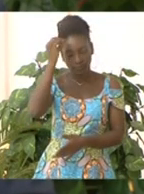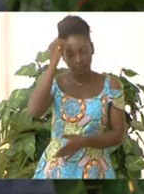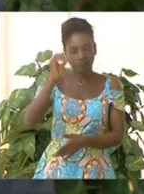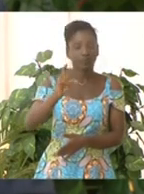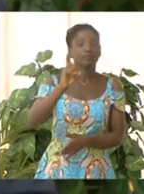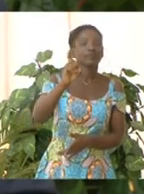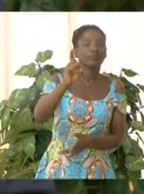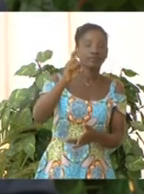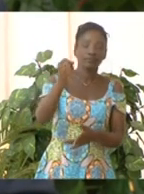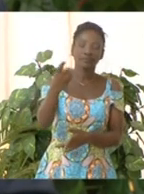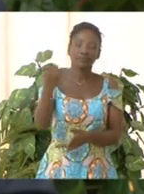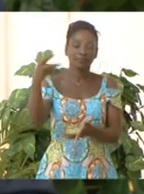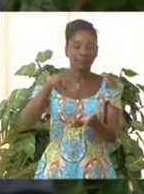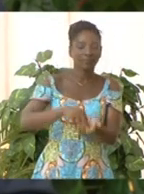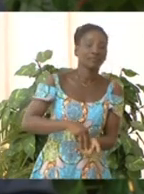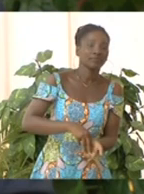11073. Soit